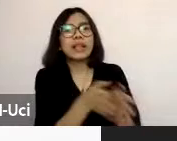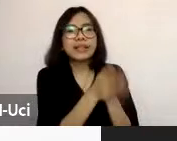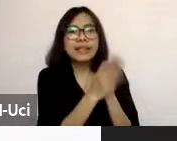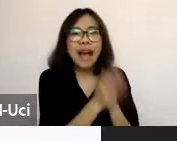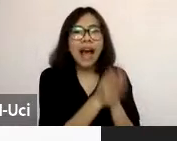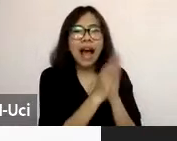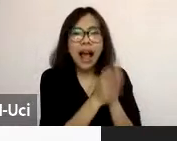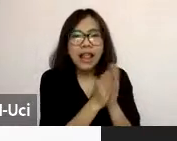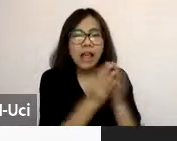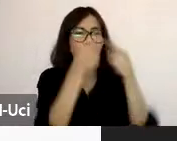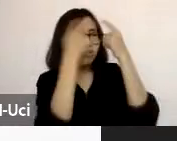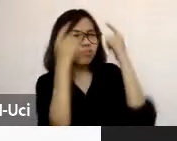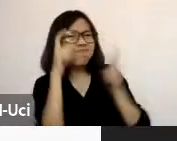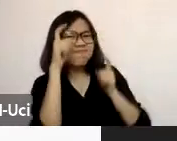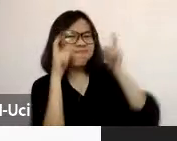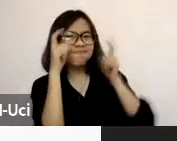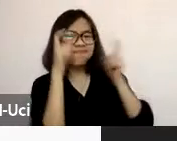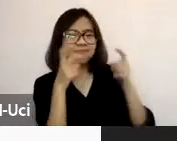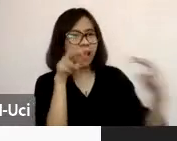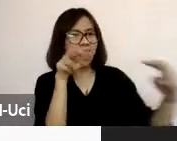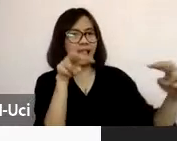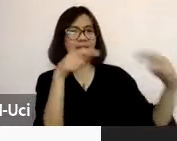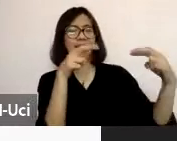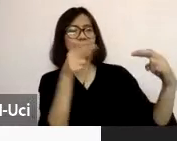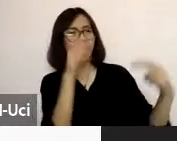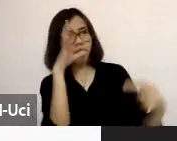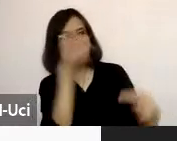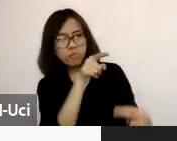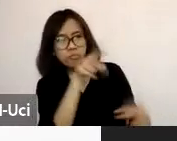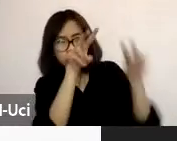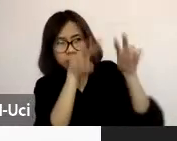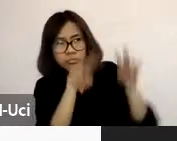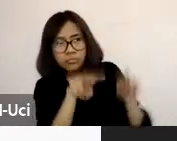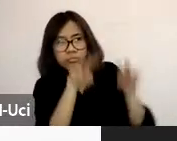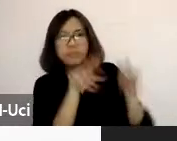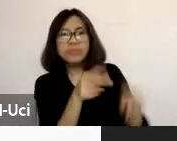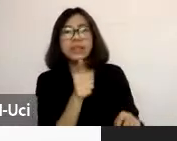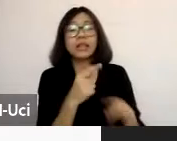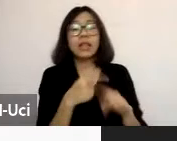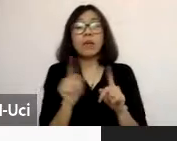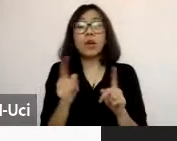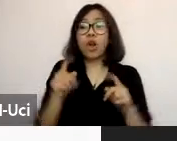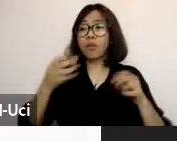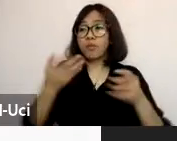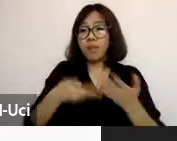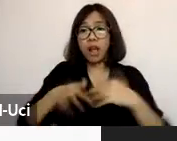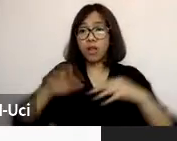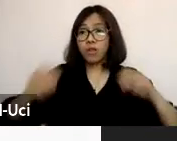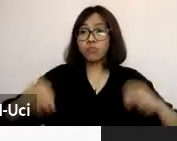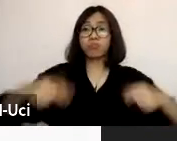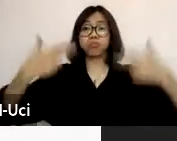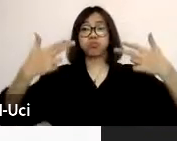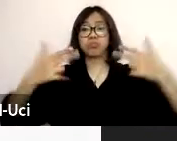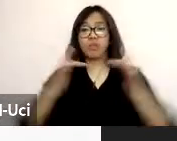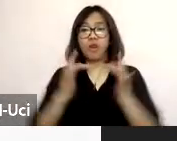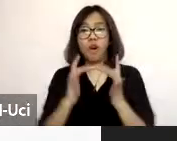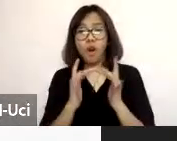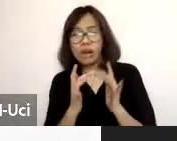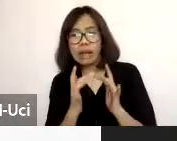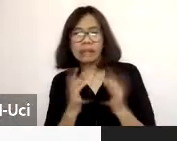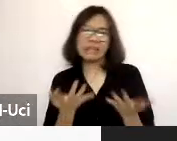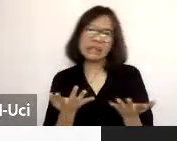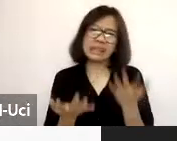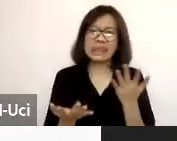apa mimik muka gitu sehingga bisa tahu apa yang dikehendaki tapi kalau secara virtual agak sutrit apa